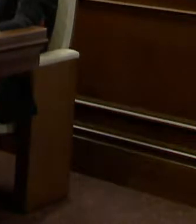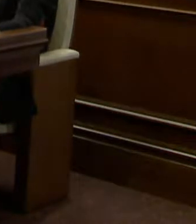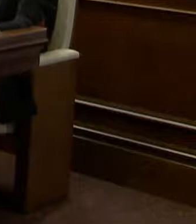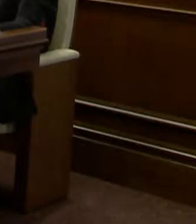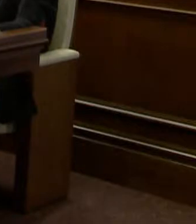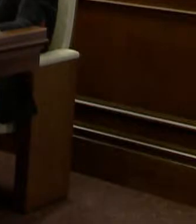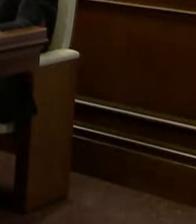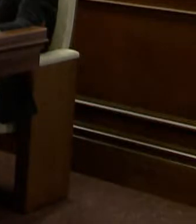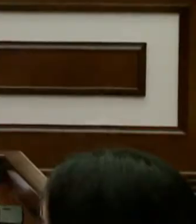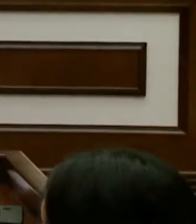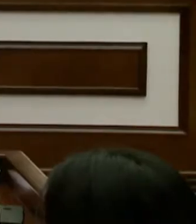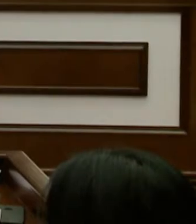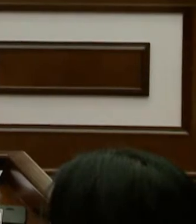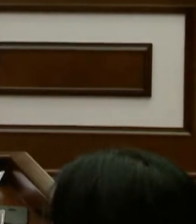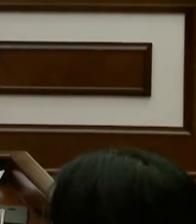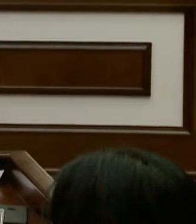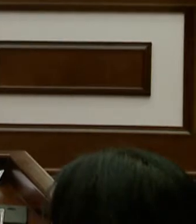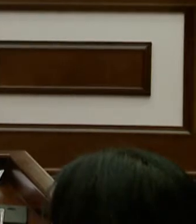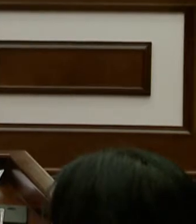Şarkıyla var ya, ha. Oradan geçemiyor.